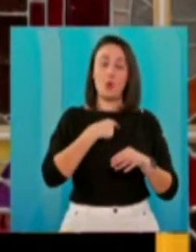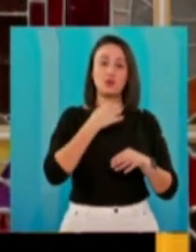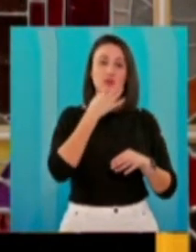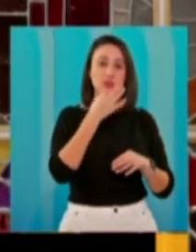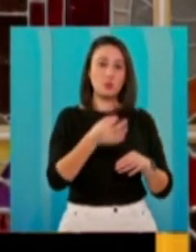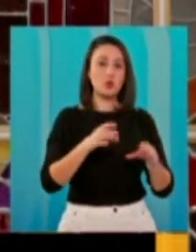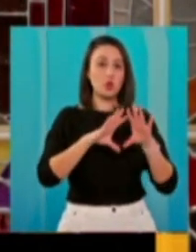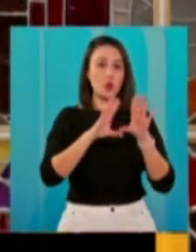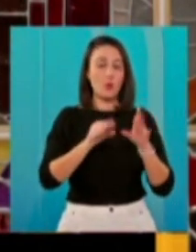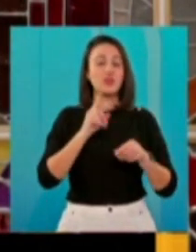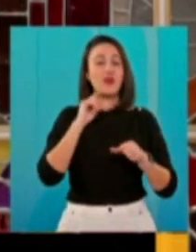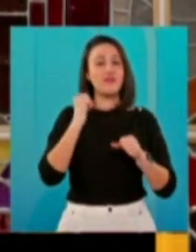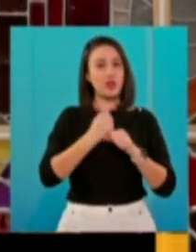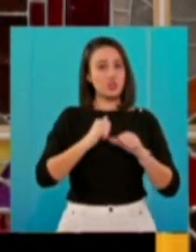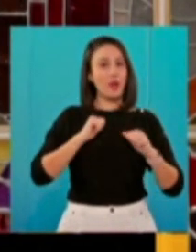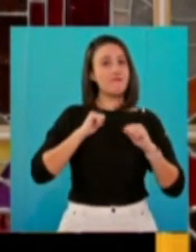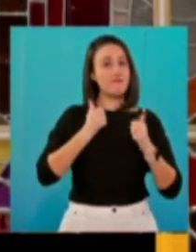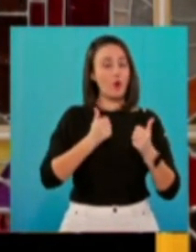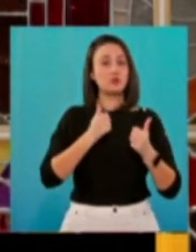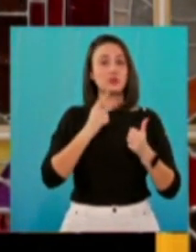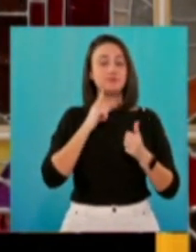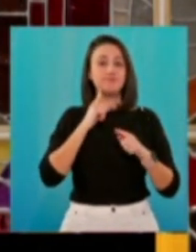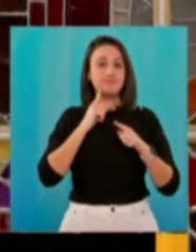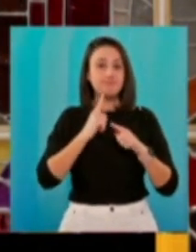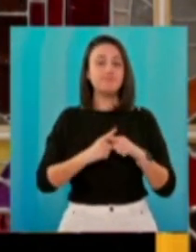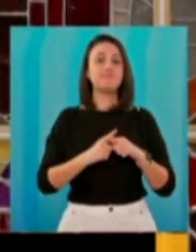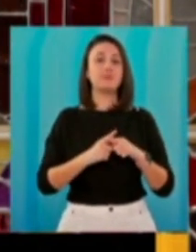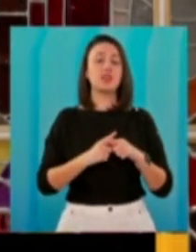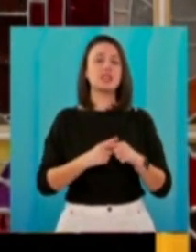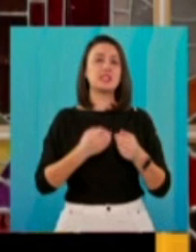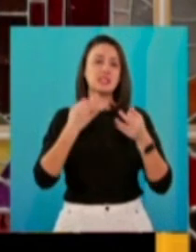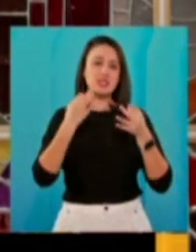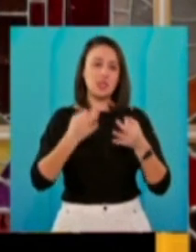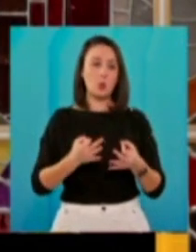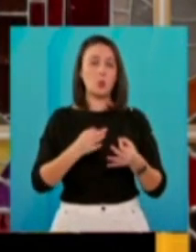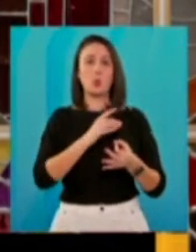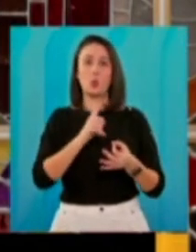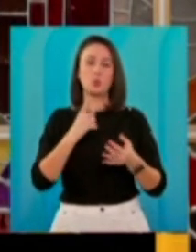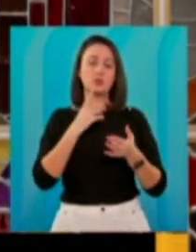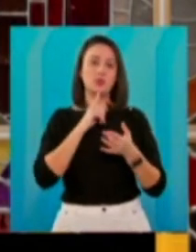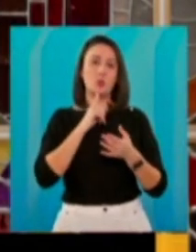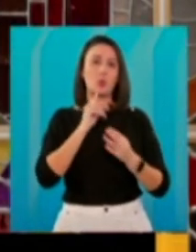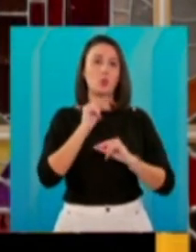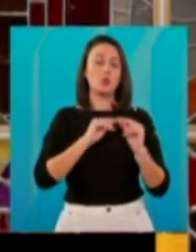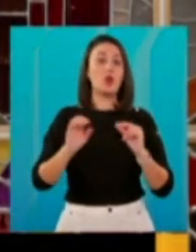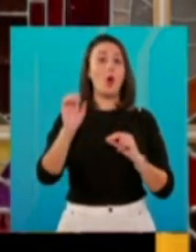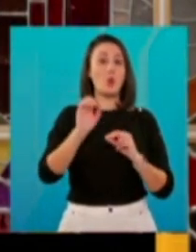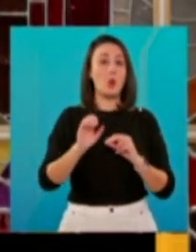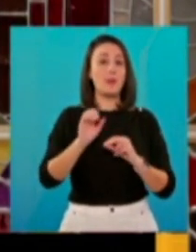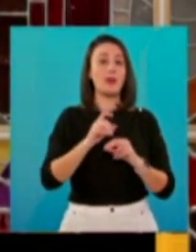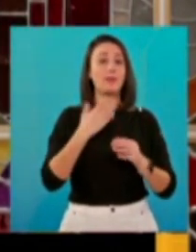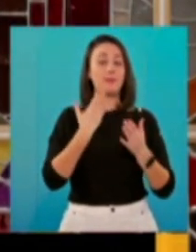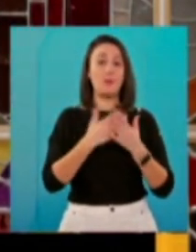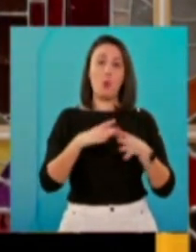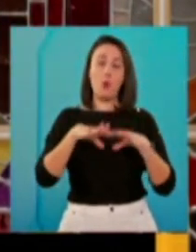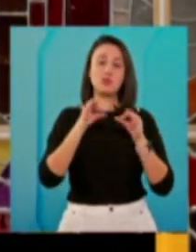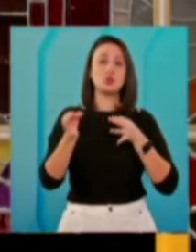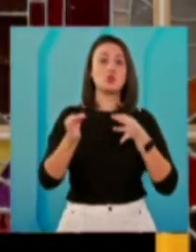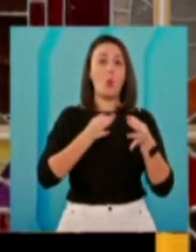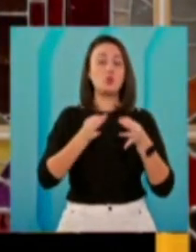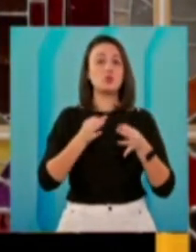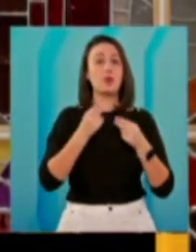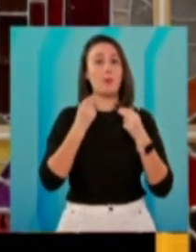că România face eforturi concrete, nu doar în cadrul Uniunii Europene, pentru a găsi